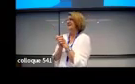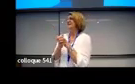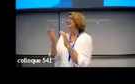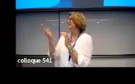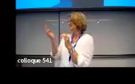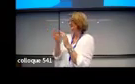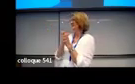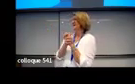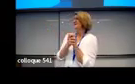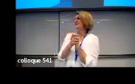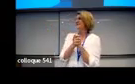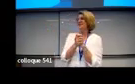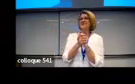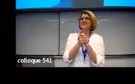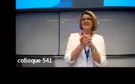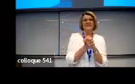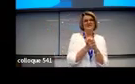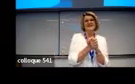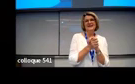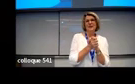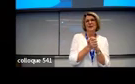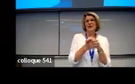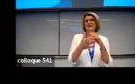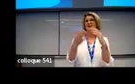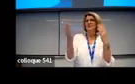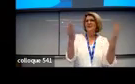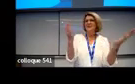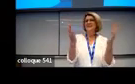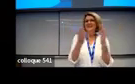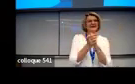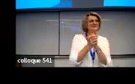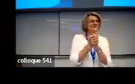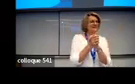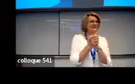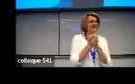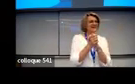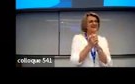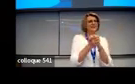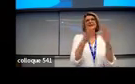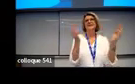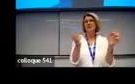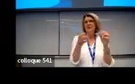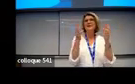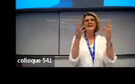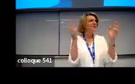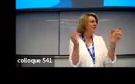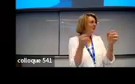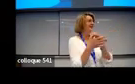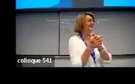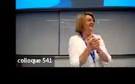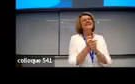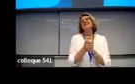Canada, Jean-Michel, entre autres. On sait qu'il y a eu des Wikitons,